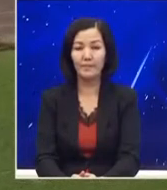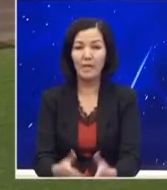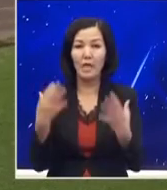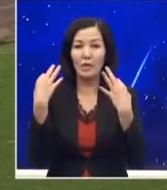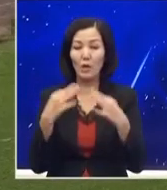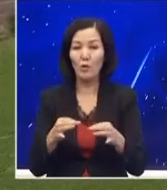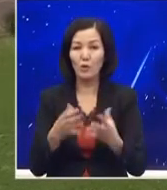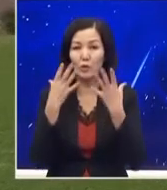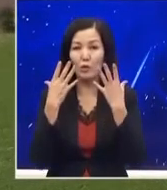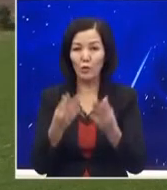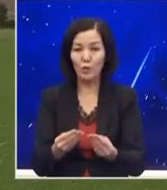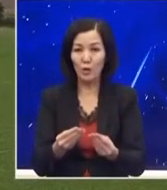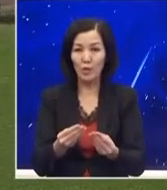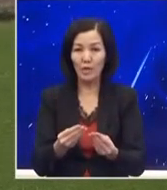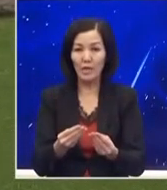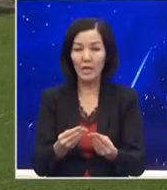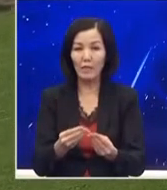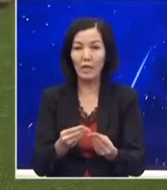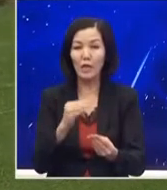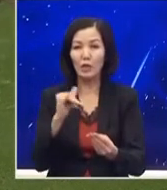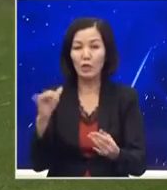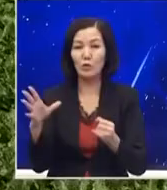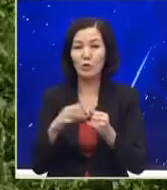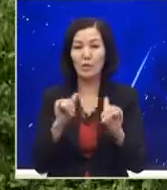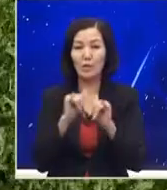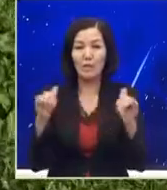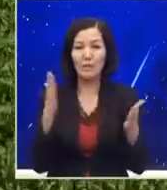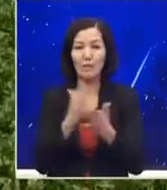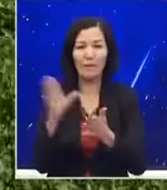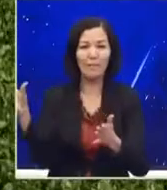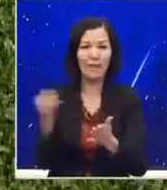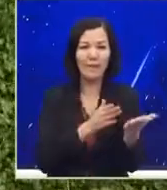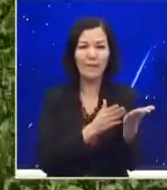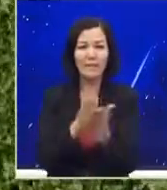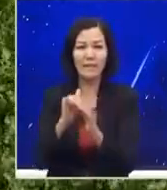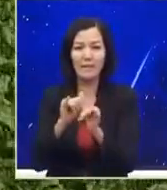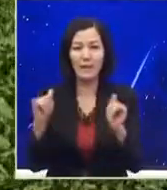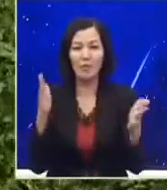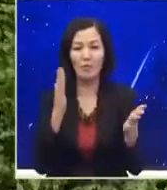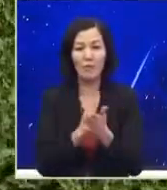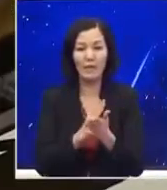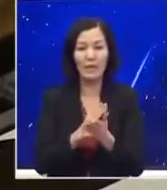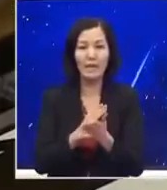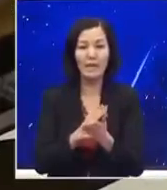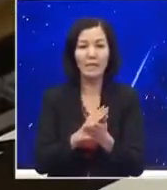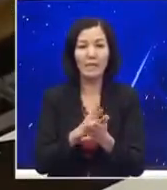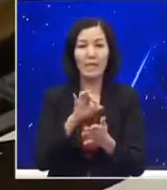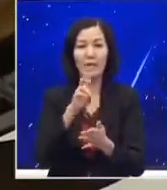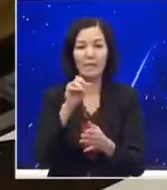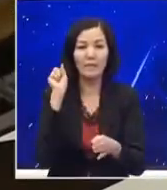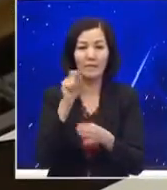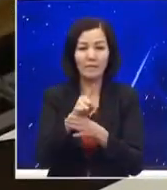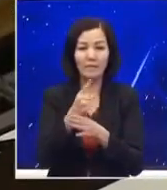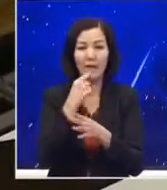Тәуелсіздік таңында жетісу жері тоқтаусыз дамып келеді. Қай саласын алмасаң да оң көрсеткіштерге ие. Елбасы тапсырмасына сәйкес қант